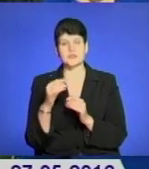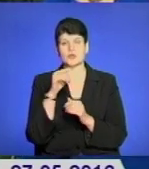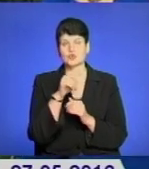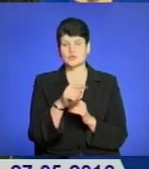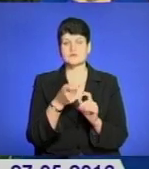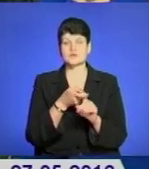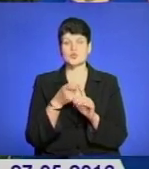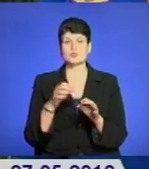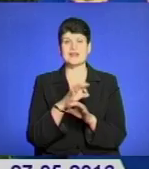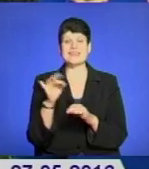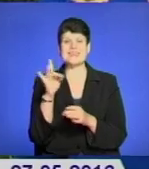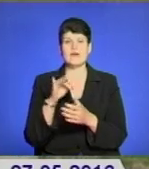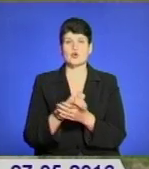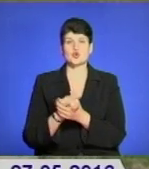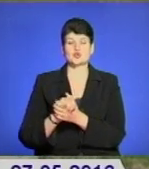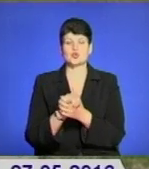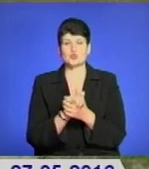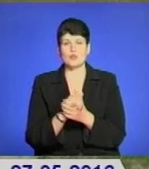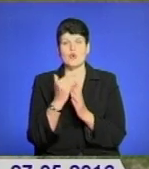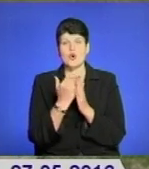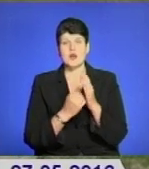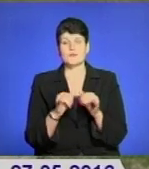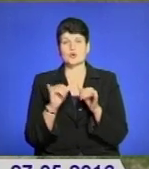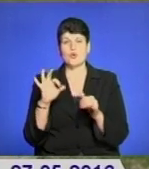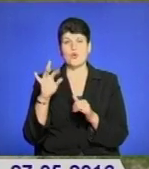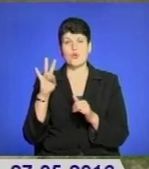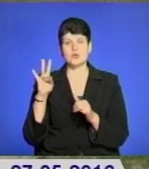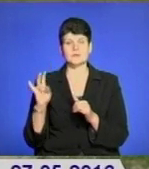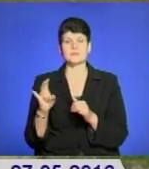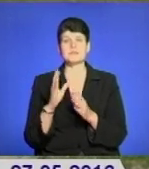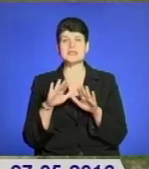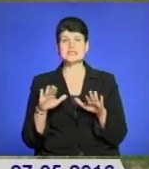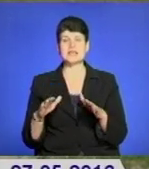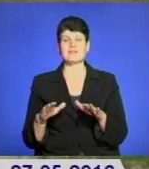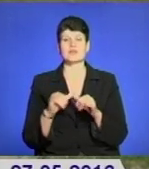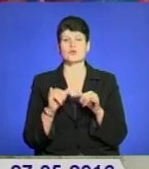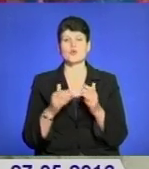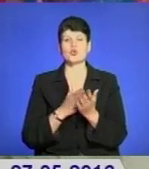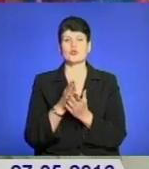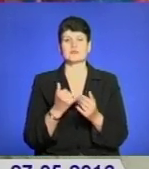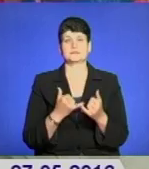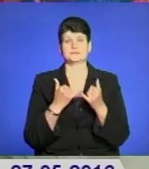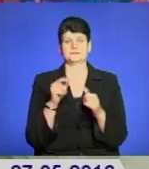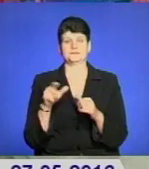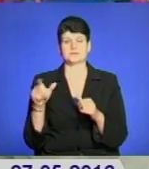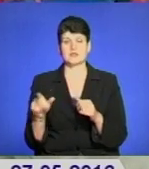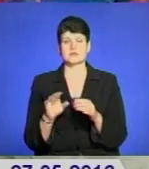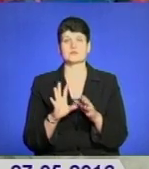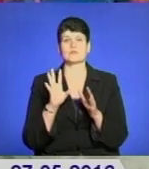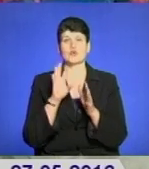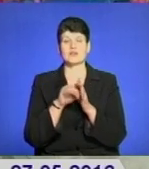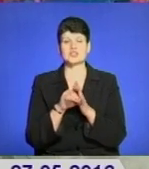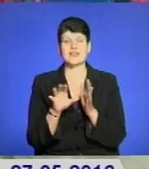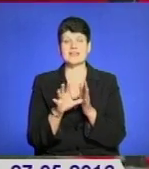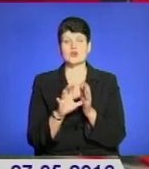рамках проекту Євросоюзу «Програма розвитку ООН «Місцевий розвиток, орієнтований на громаду» впроваджено енергозберігаючі